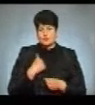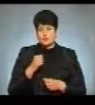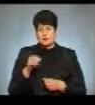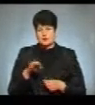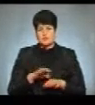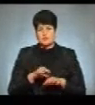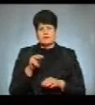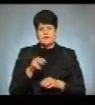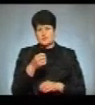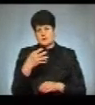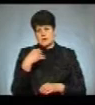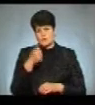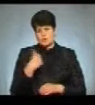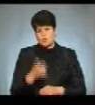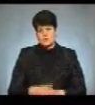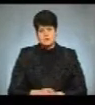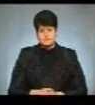в 2015 році.